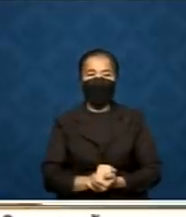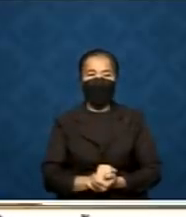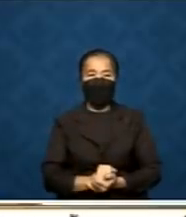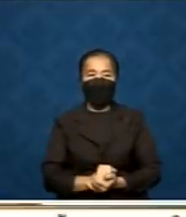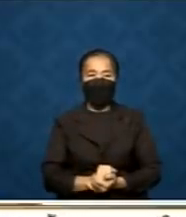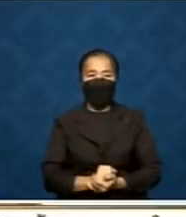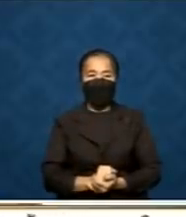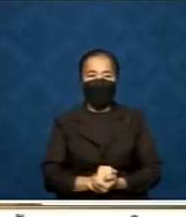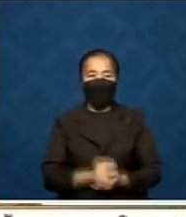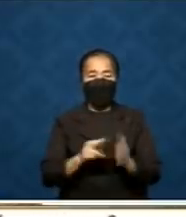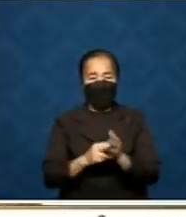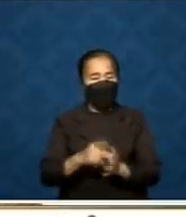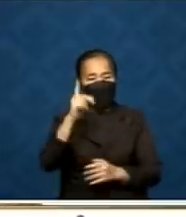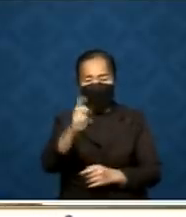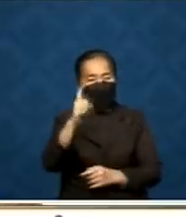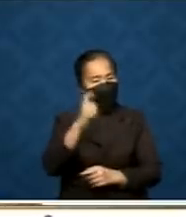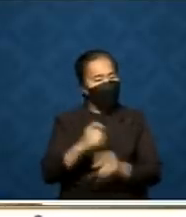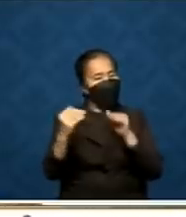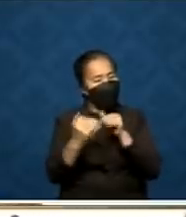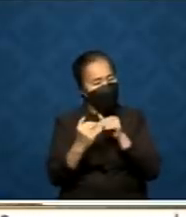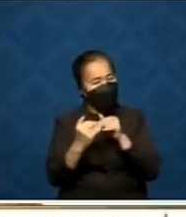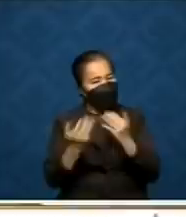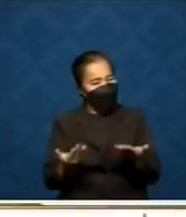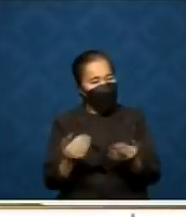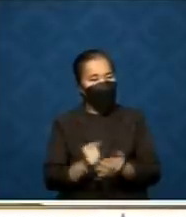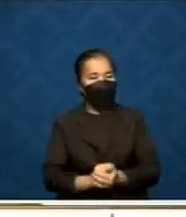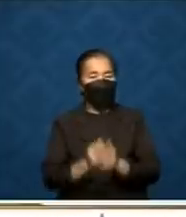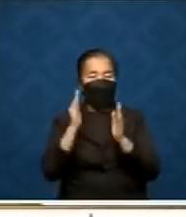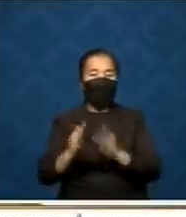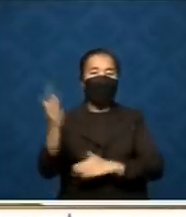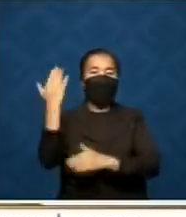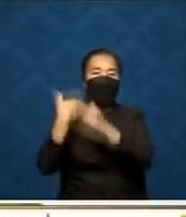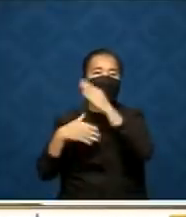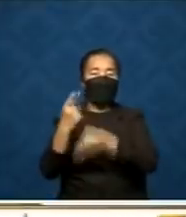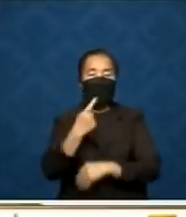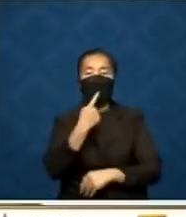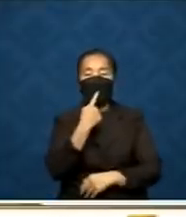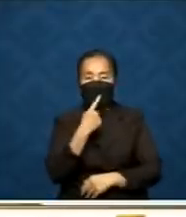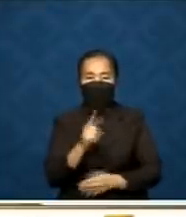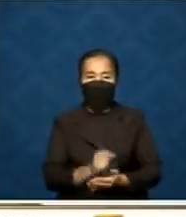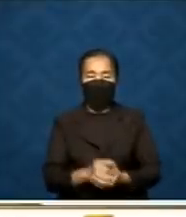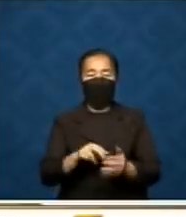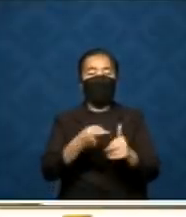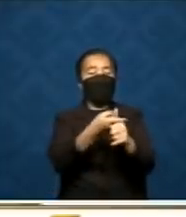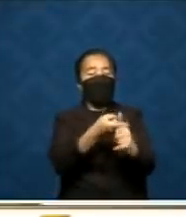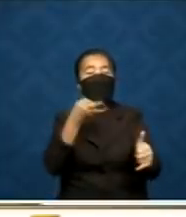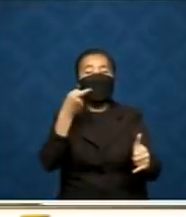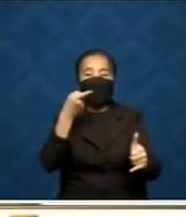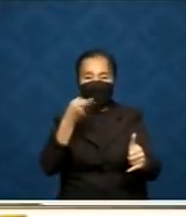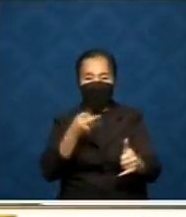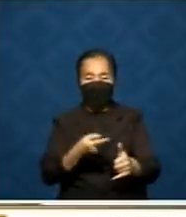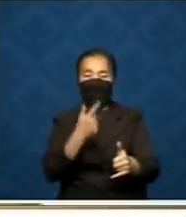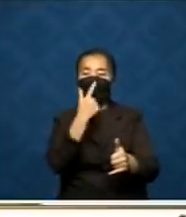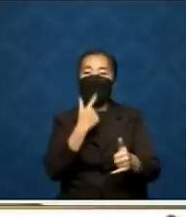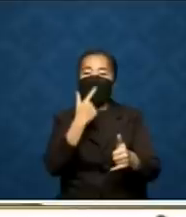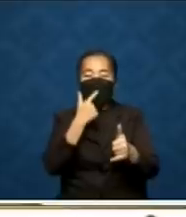มันต้องตายตกไปตามกันดิแต่ถ้าโบราณก็ต้องปาดคอที่เนี่ยตัดคอทิ้งเอา